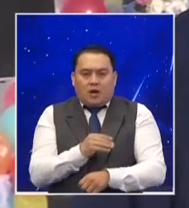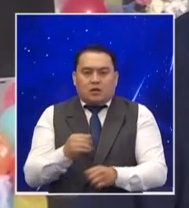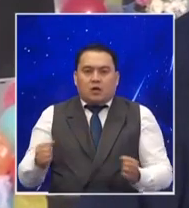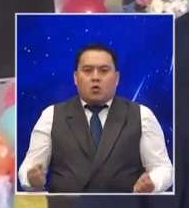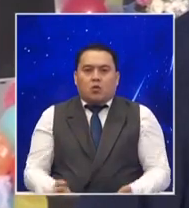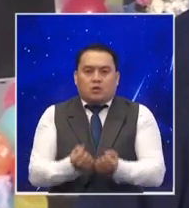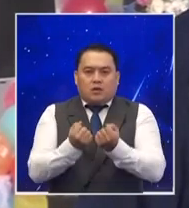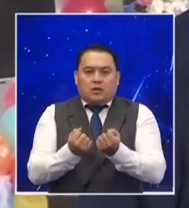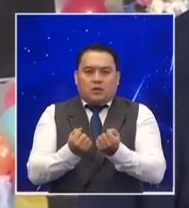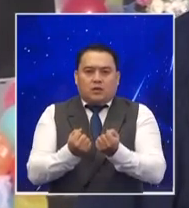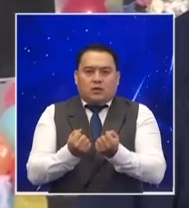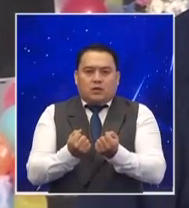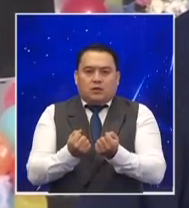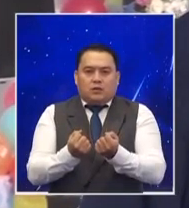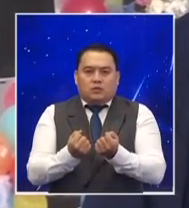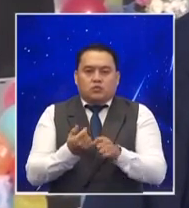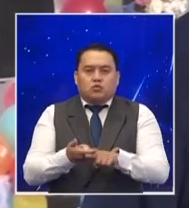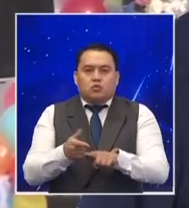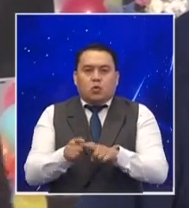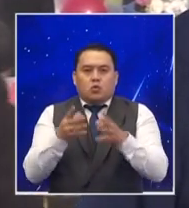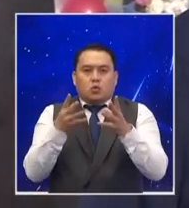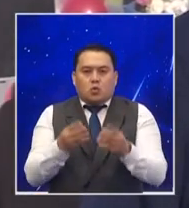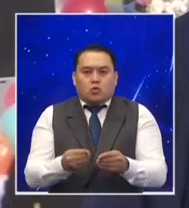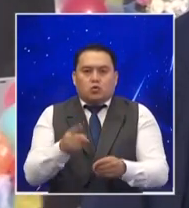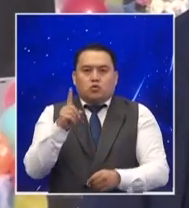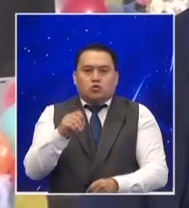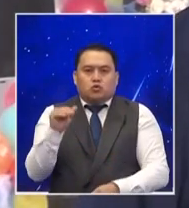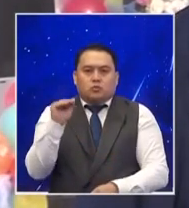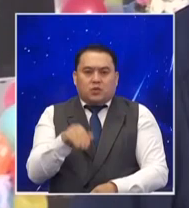қолдады. Содан кейін сол күннен бастап алды 100 мыңнан